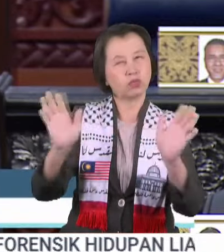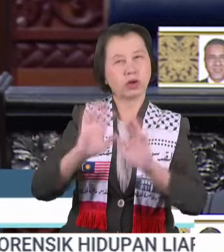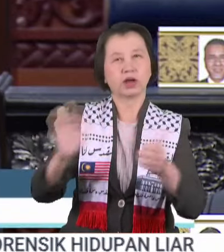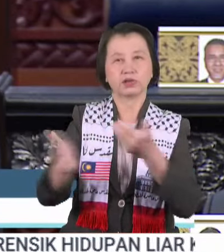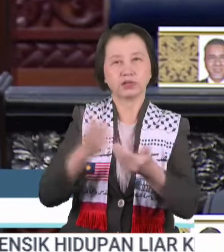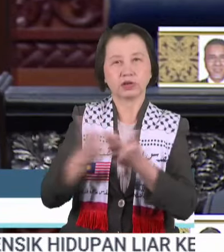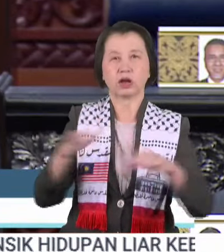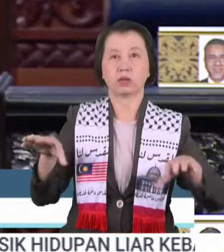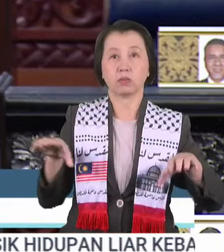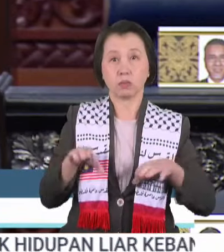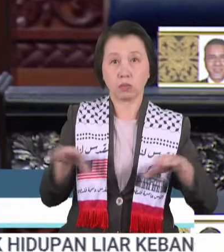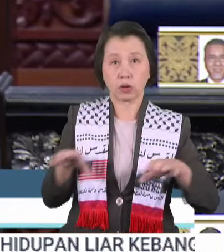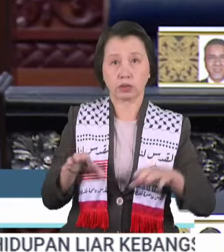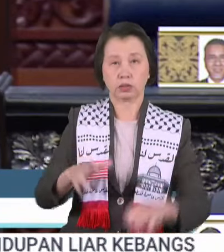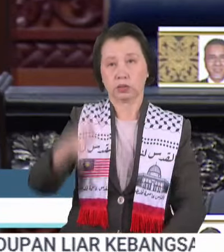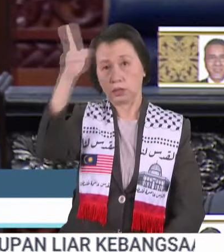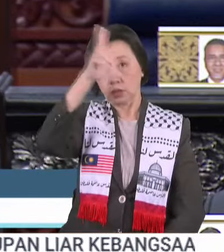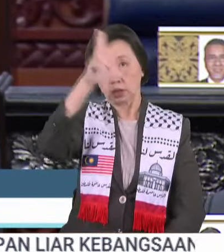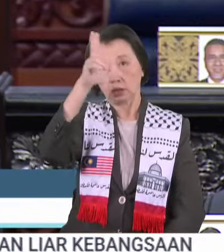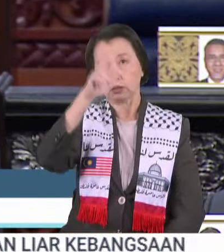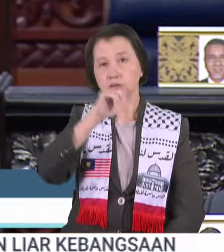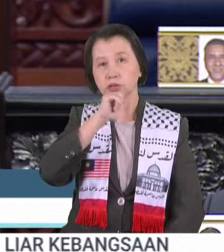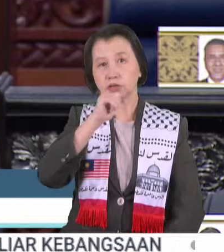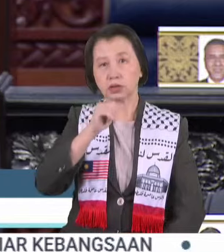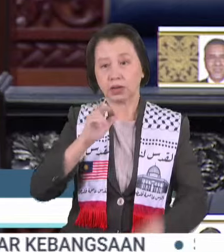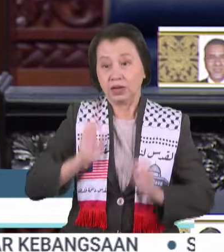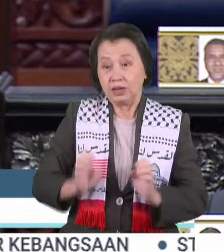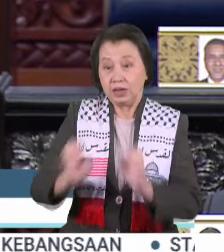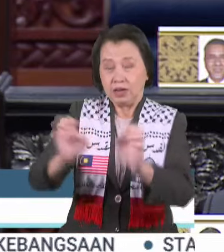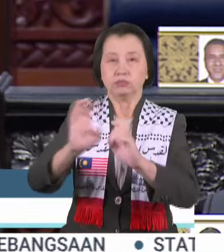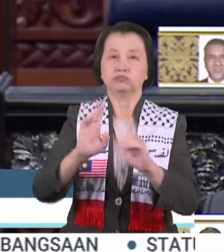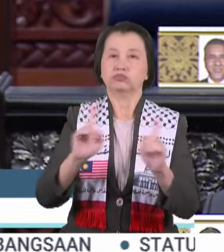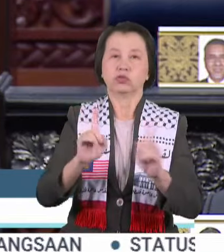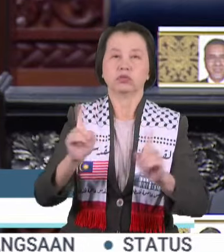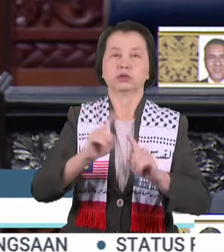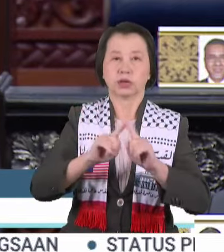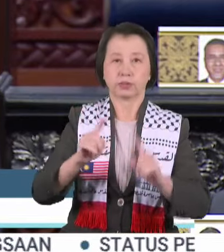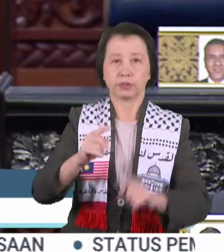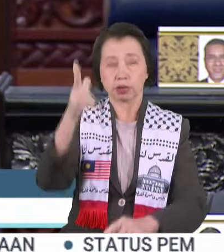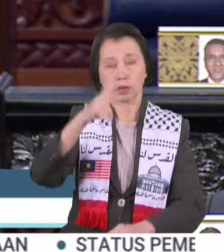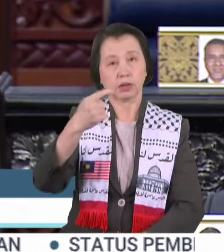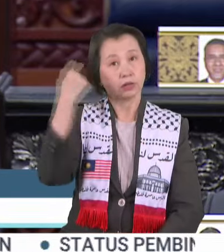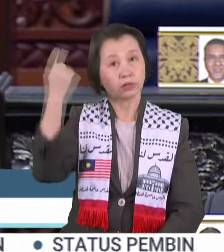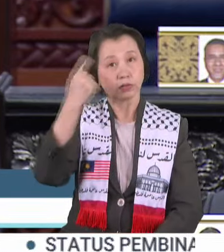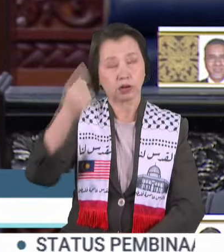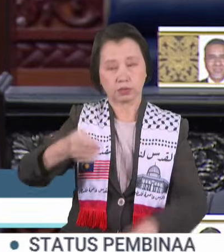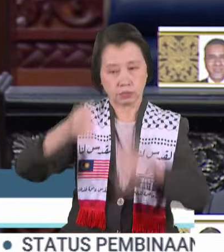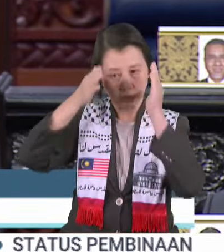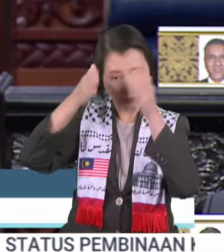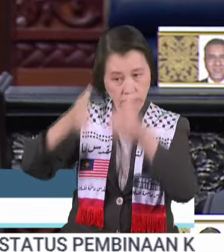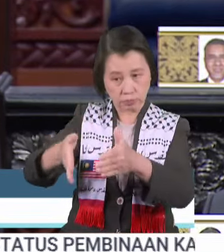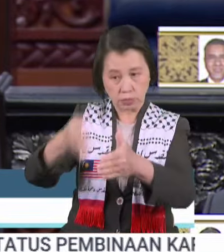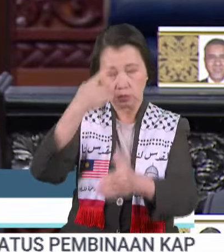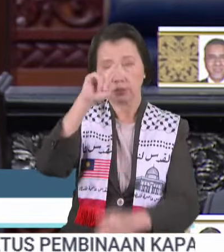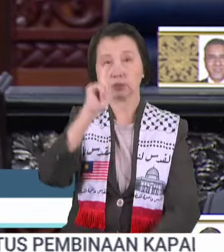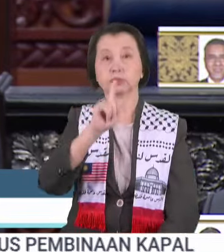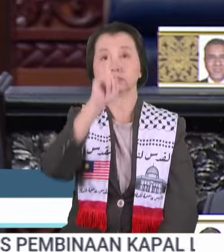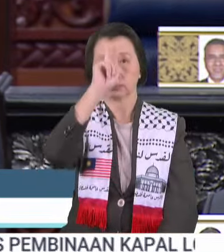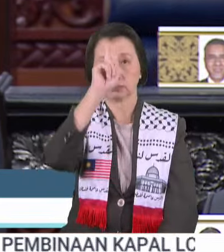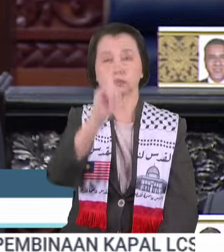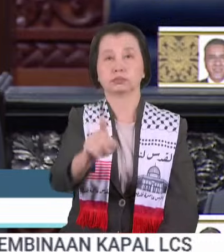diambil. Kerajaan tidak terburu-buru, malah sentiasa memberi perhatian khusus untuk